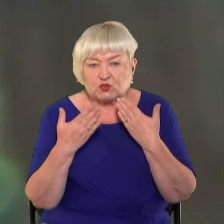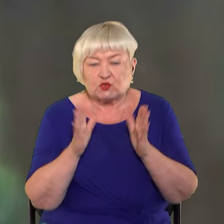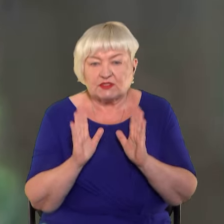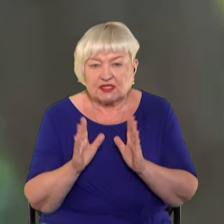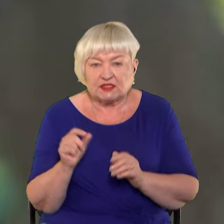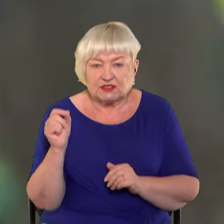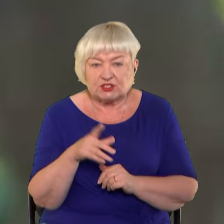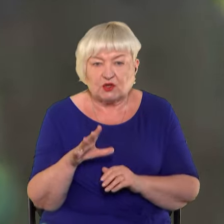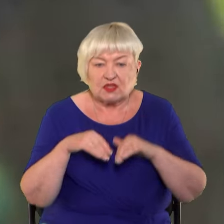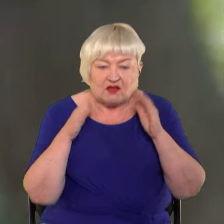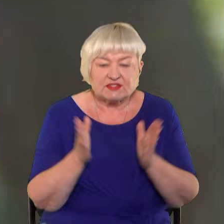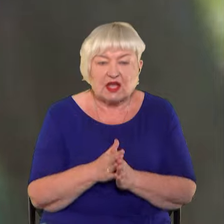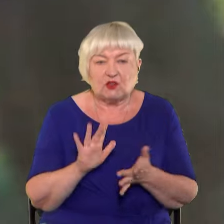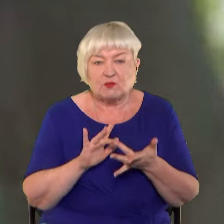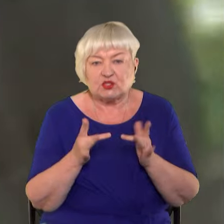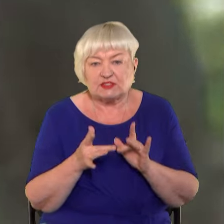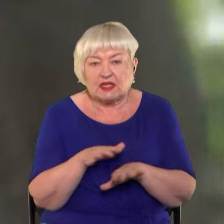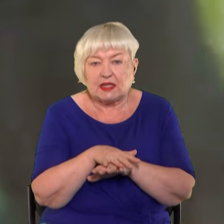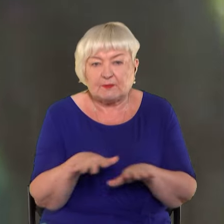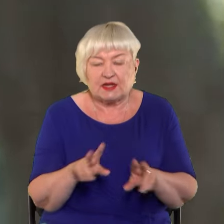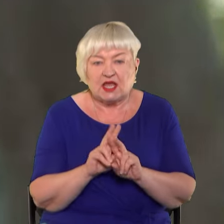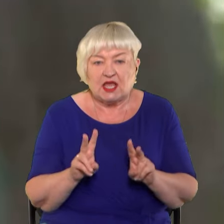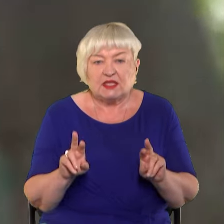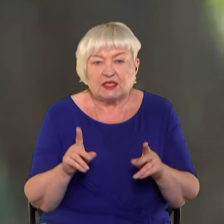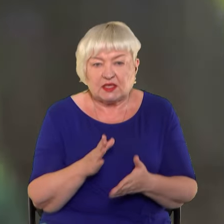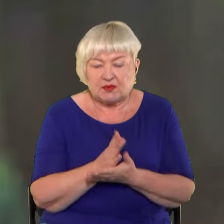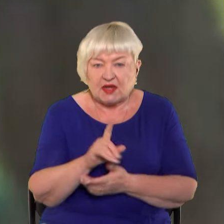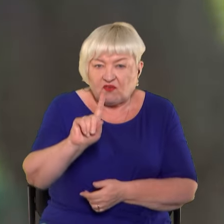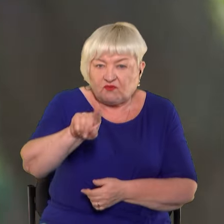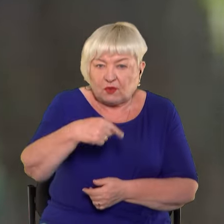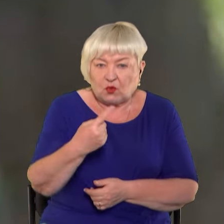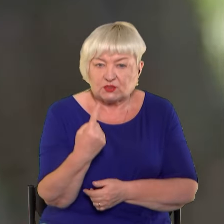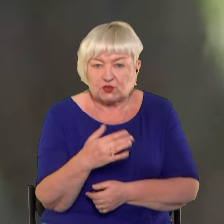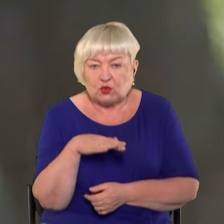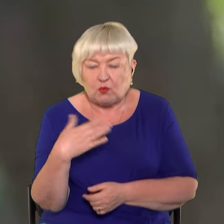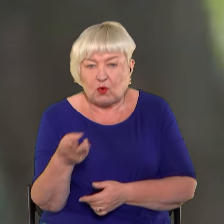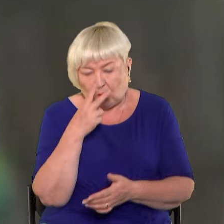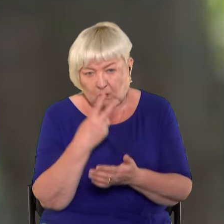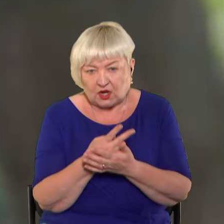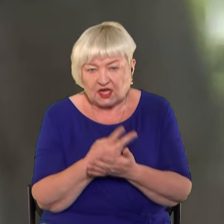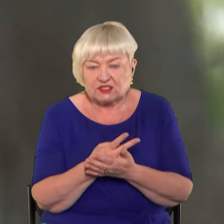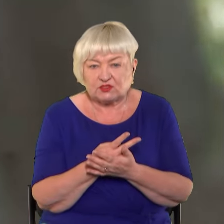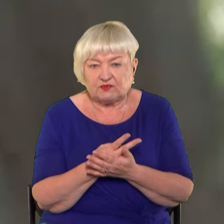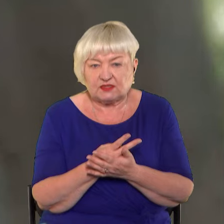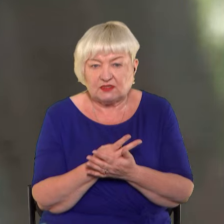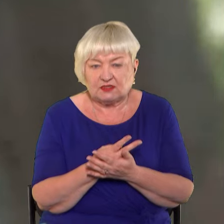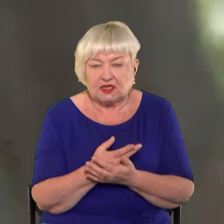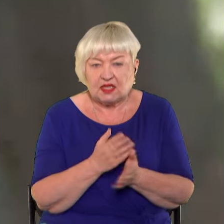загалом соціальних мереж, які би ставили вимогу з одного боку показувати систему